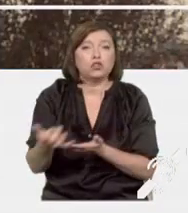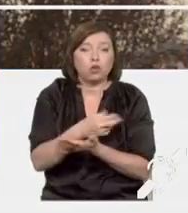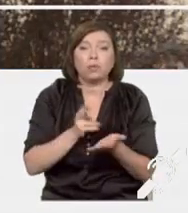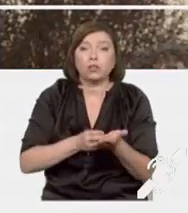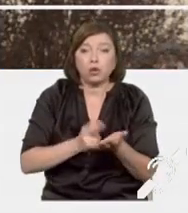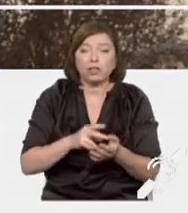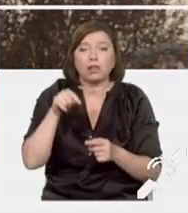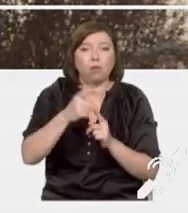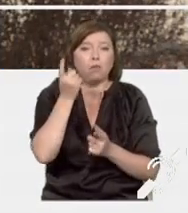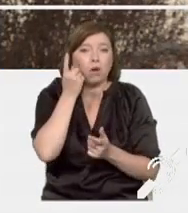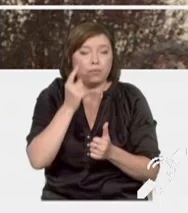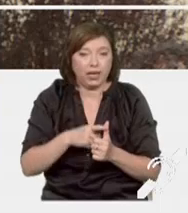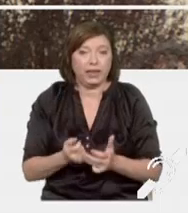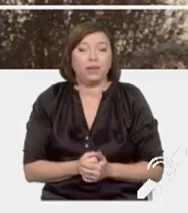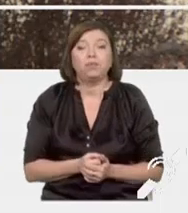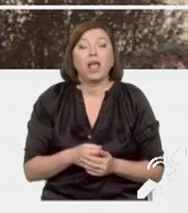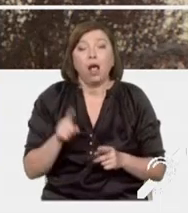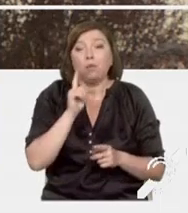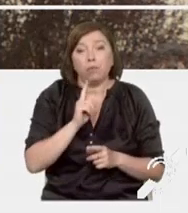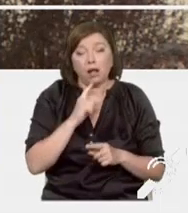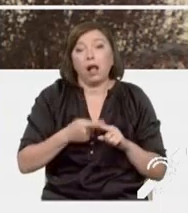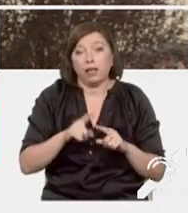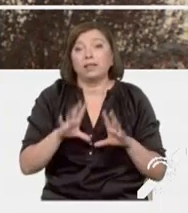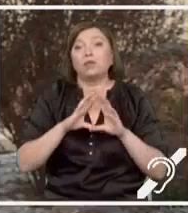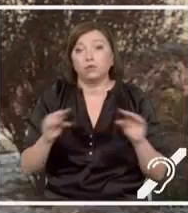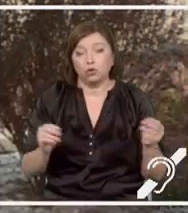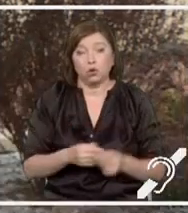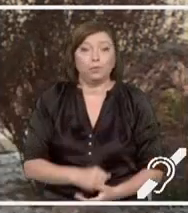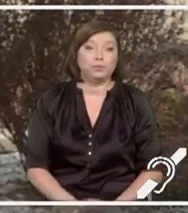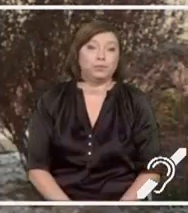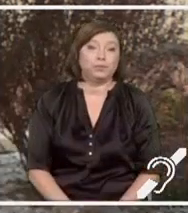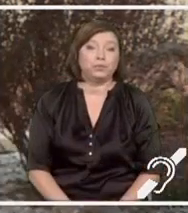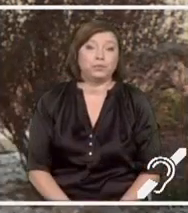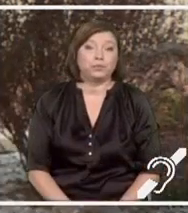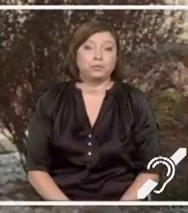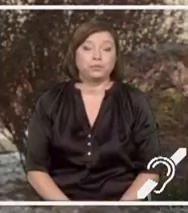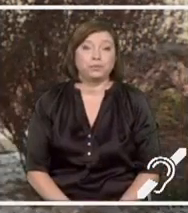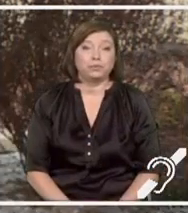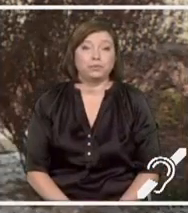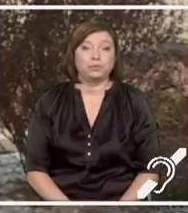printre care și telefoane mobile. Deocamdată atât la acest subiect. La revedere!